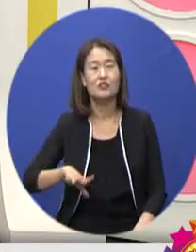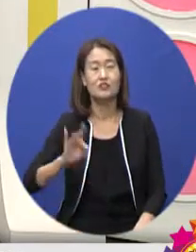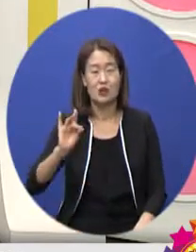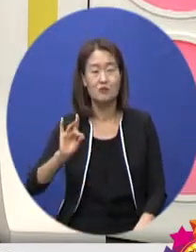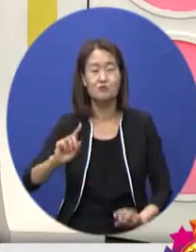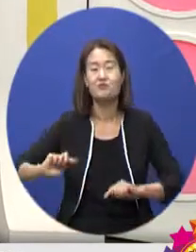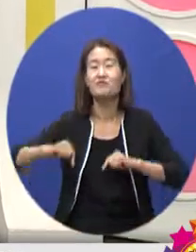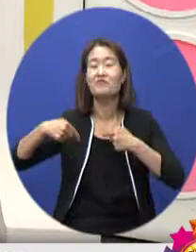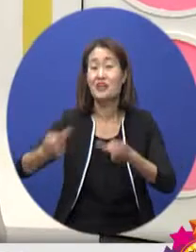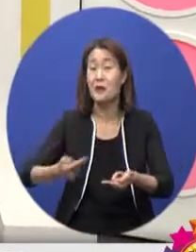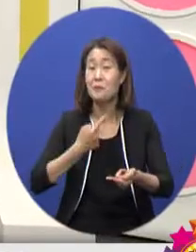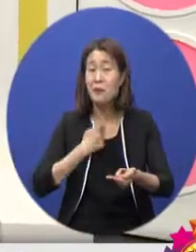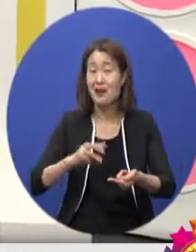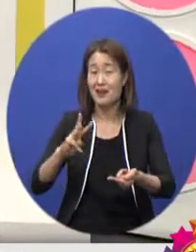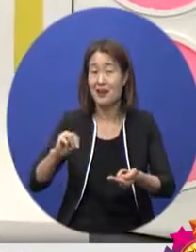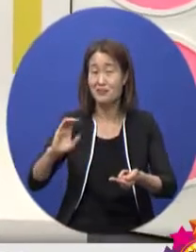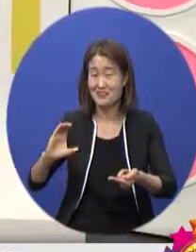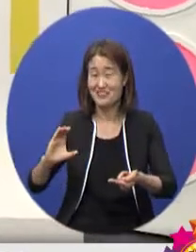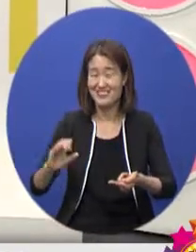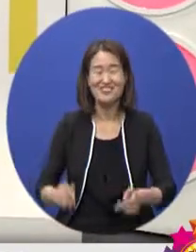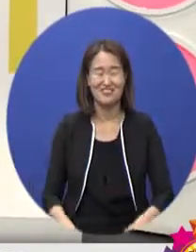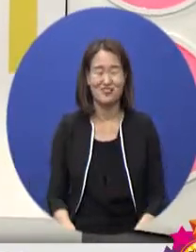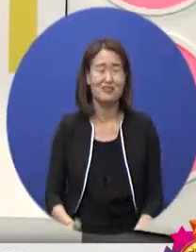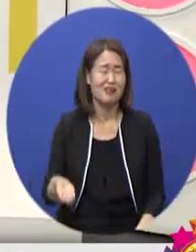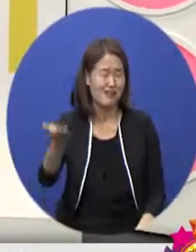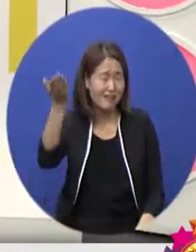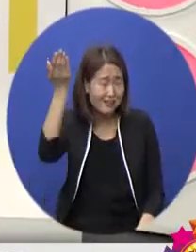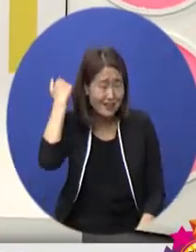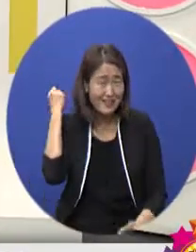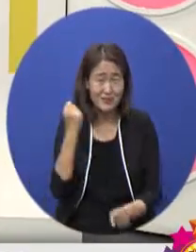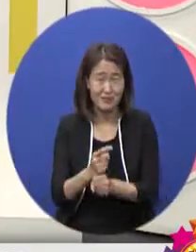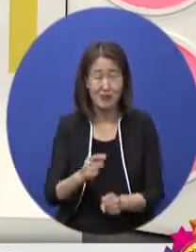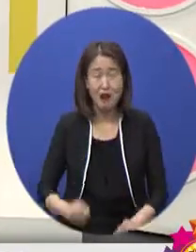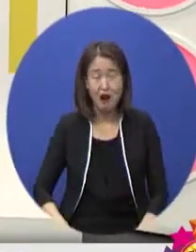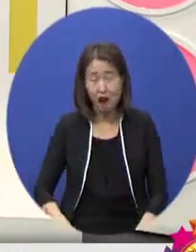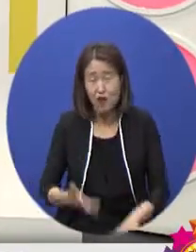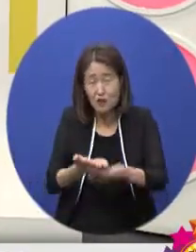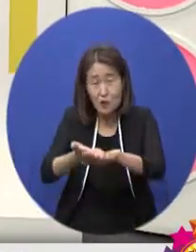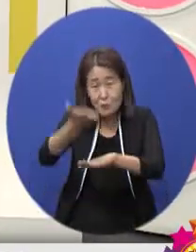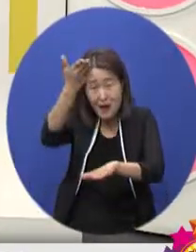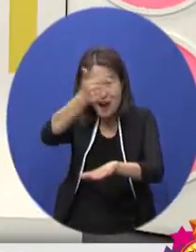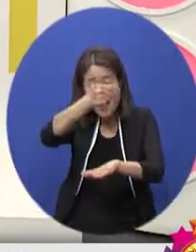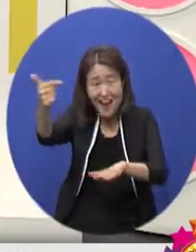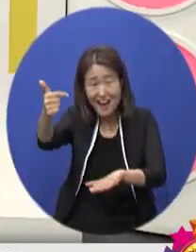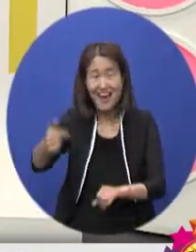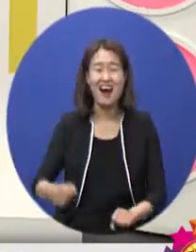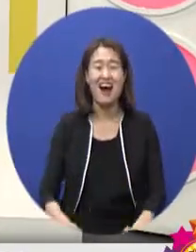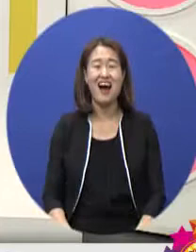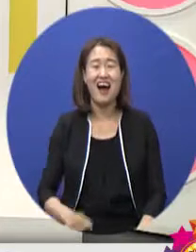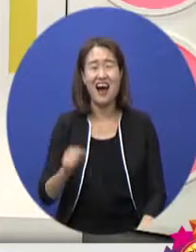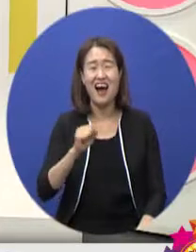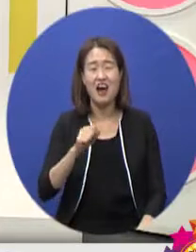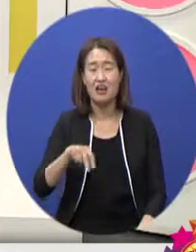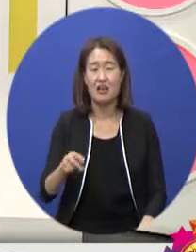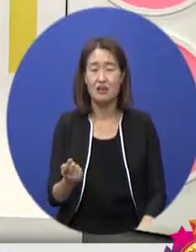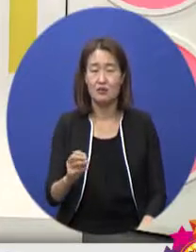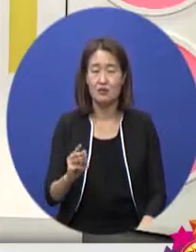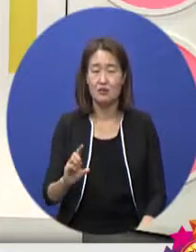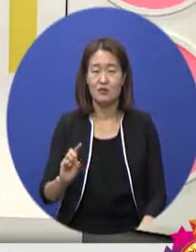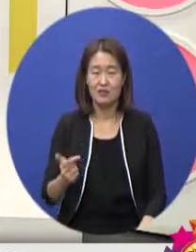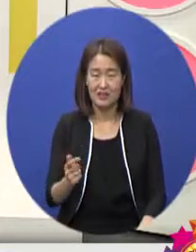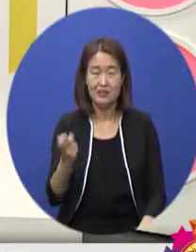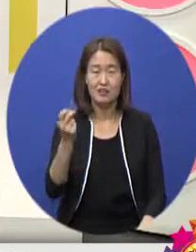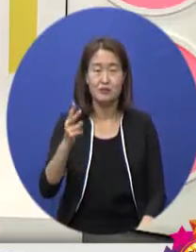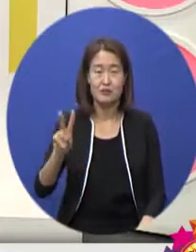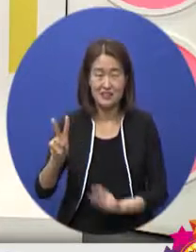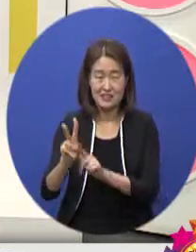했었죠. 그러셨구나. 모르셨죠? 우리 프로그램 대선배님이시네. 그러니까 선배님이셨네. 송난의 TV